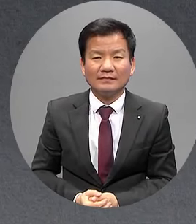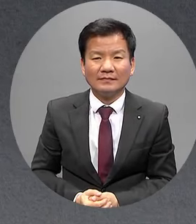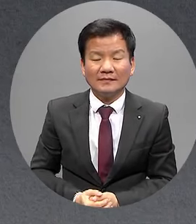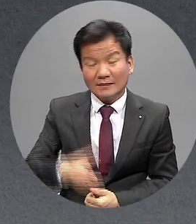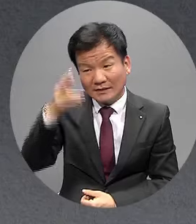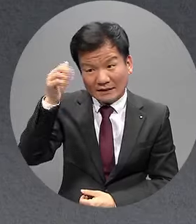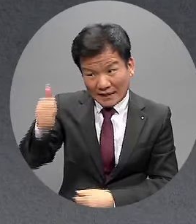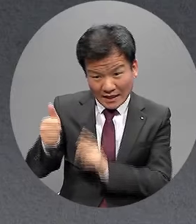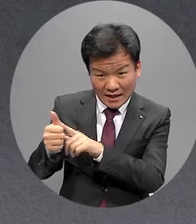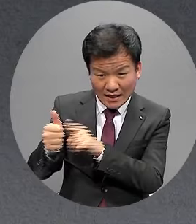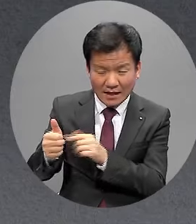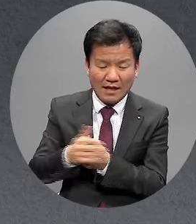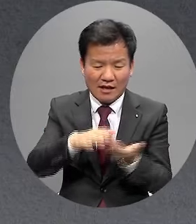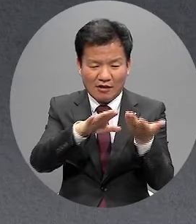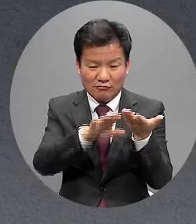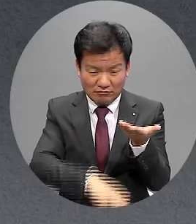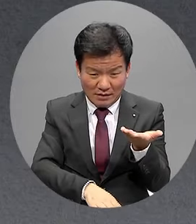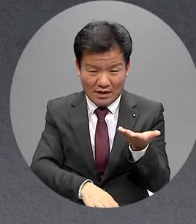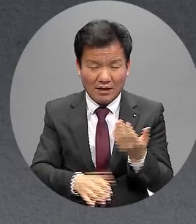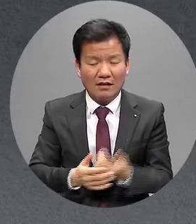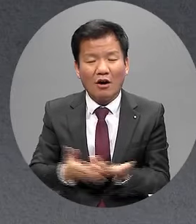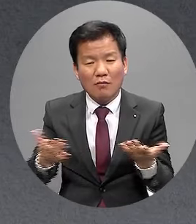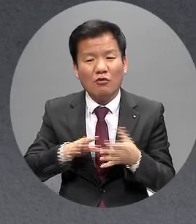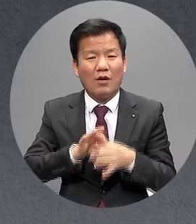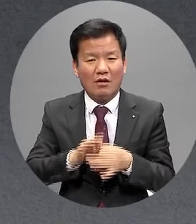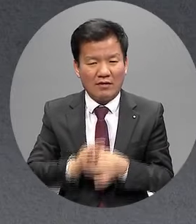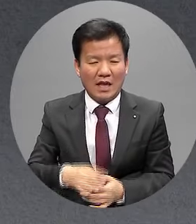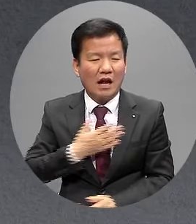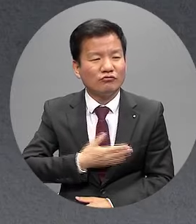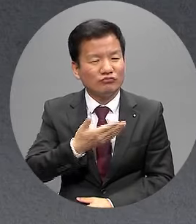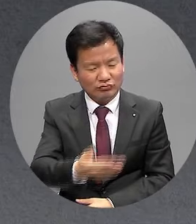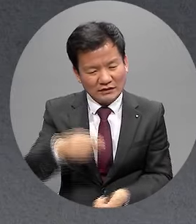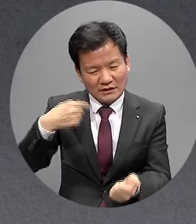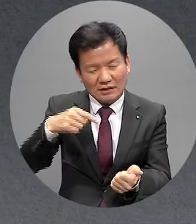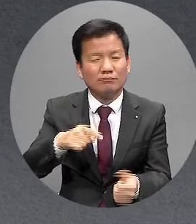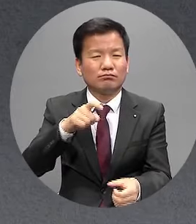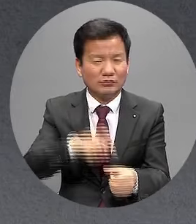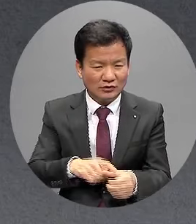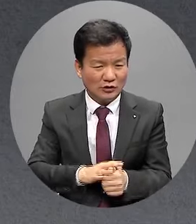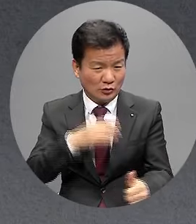해당 경찰서장은 후배 직원들에게 업무와 관련해서 가르쳐주려고 했을 뿐